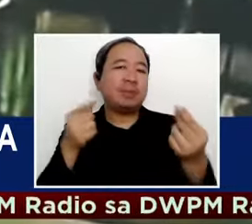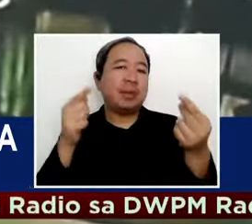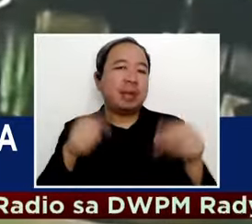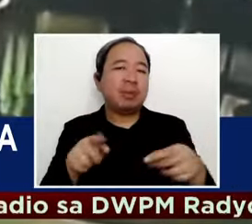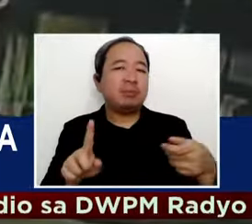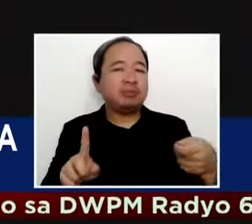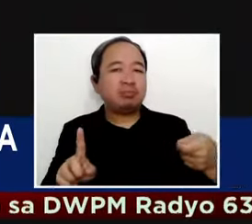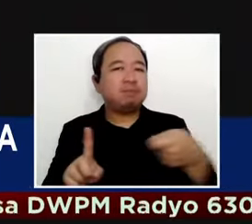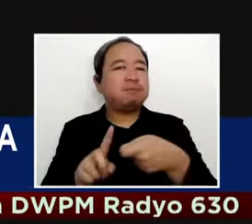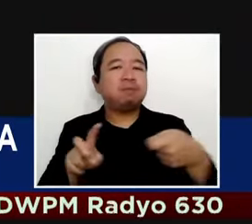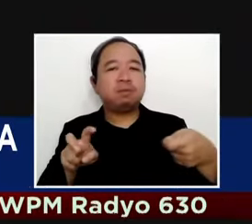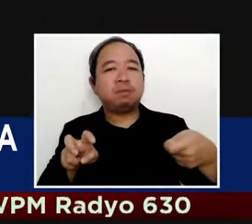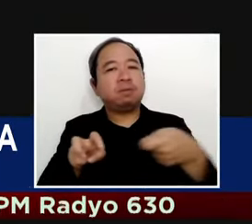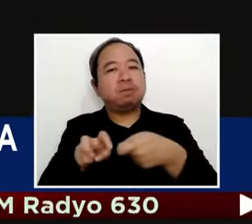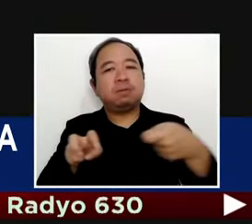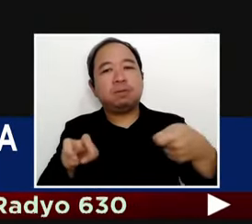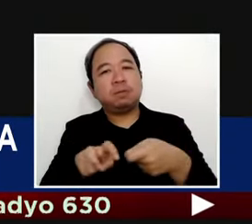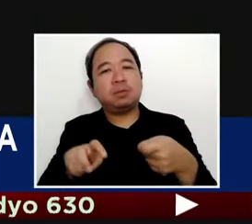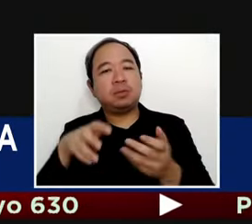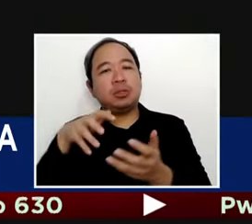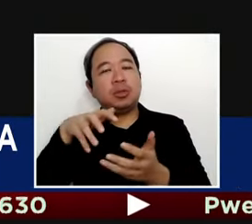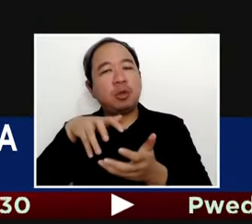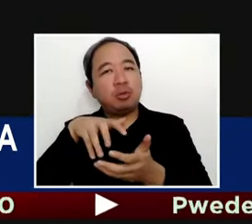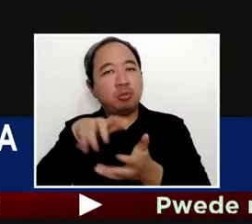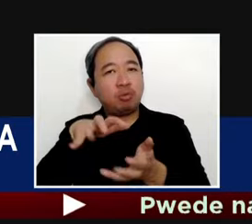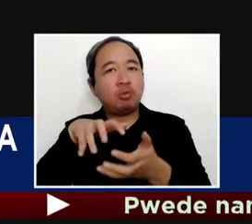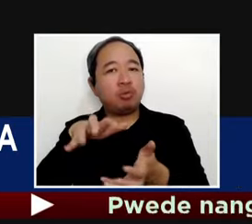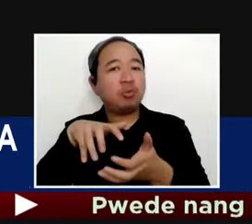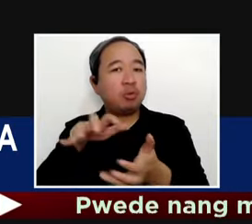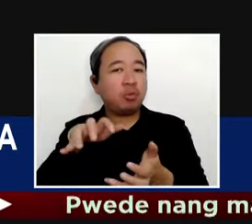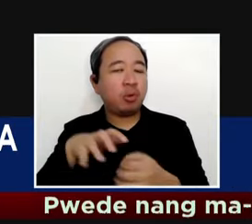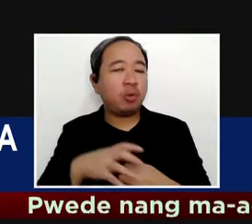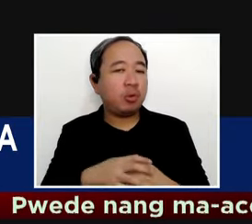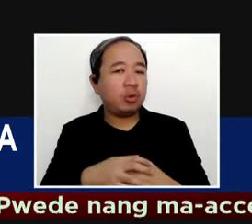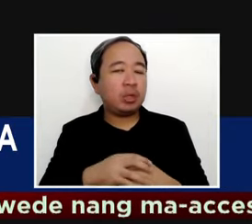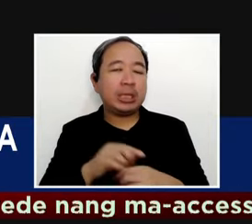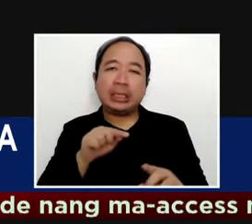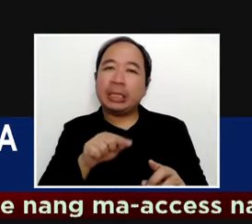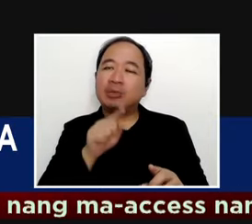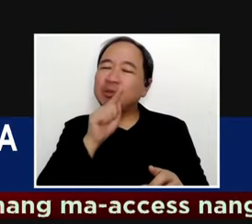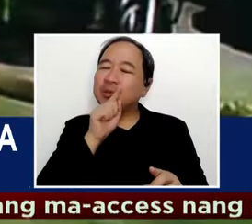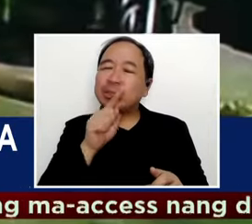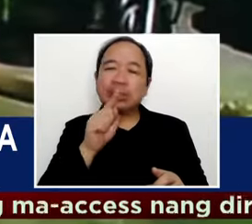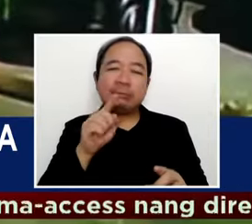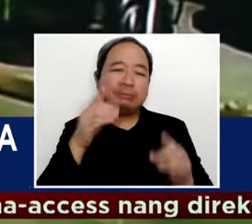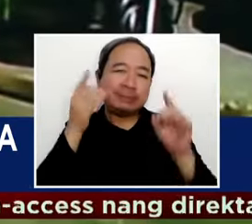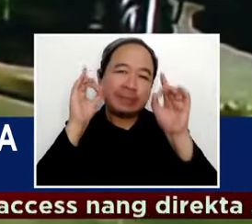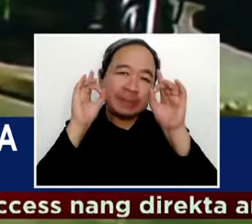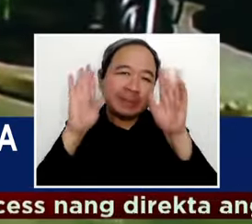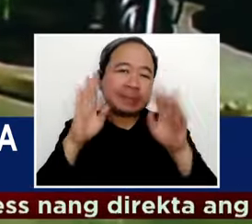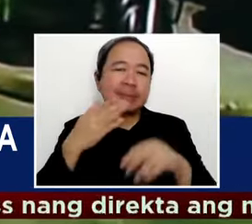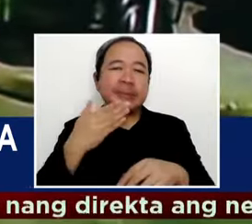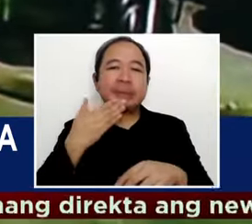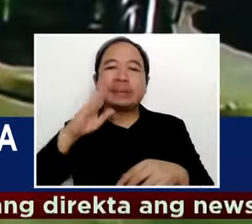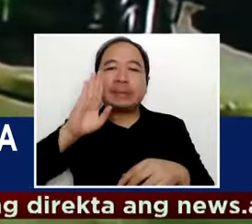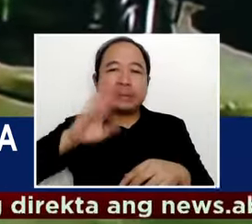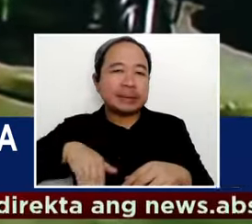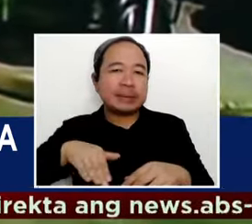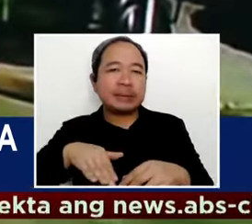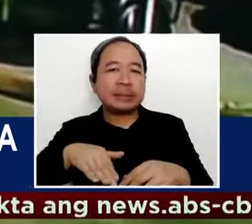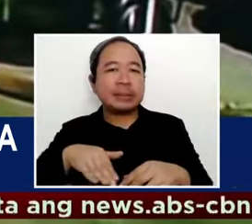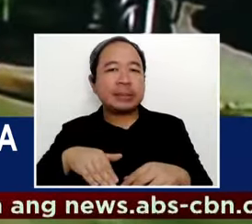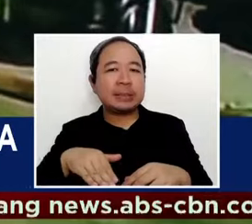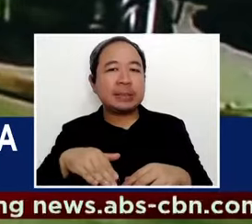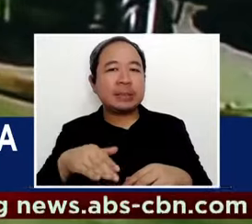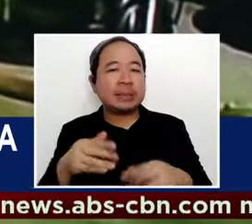of stabbing yung aso is an act of cruelty already. The best move pa nga doon actually,